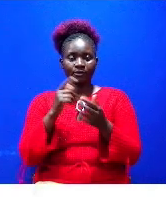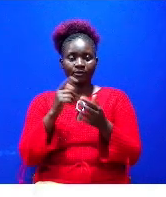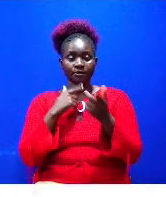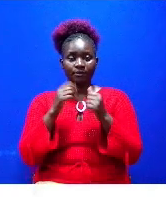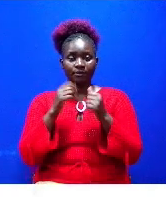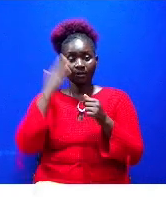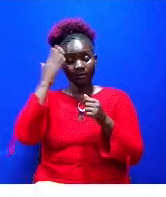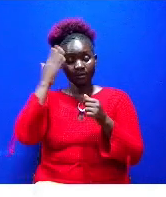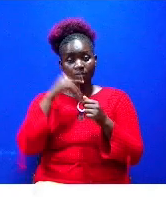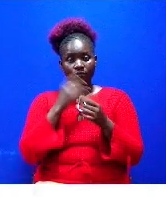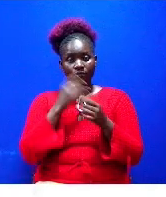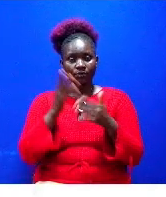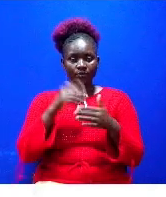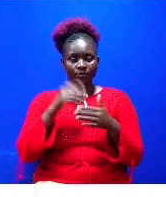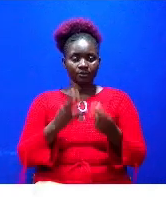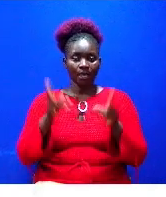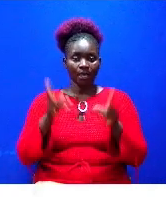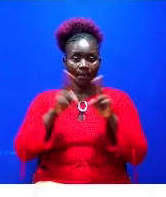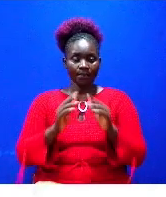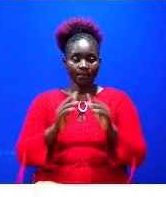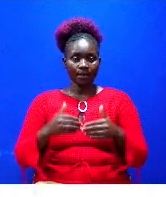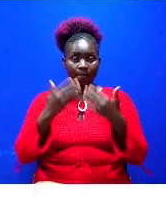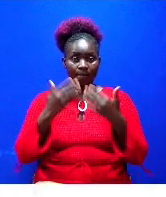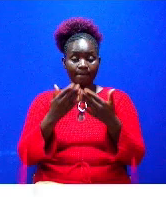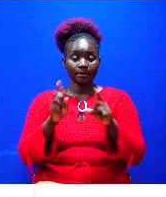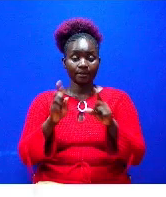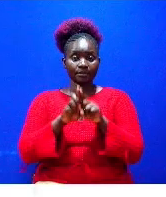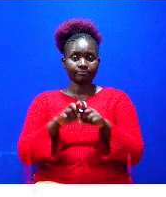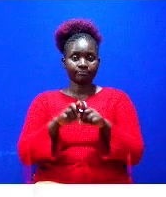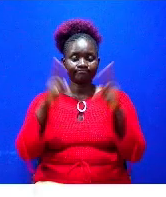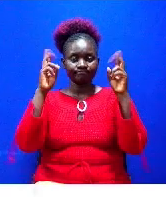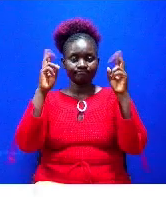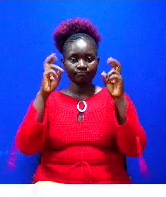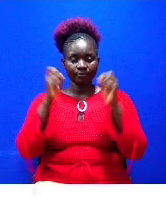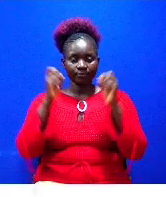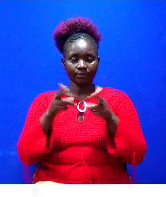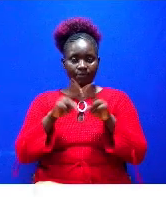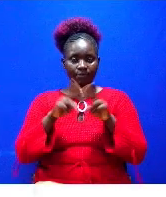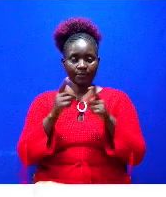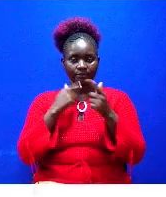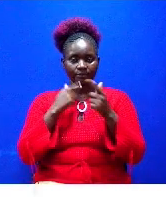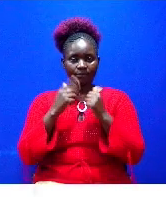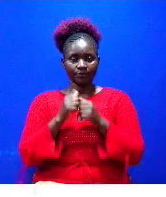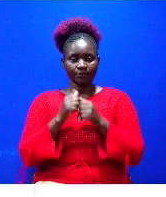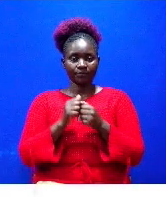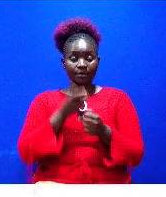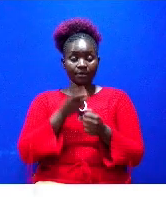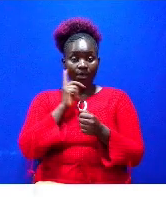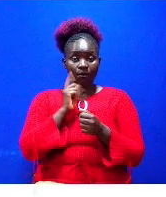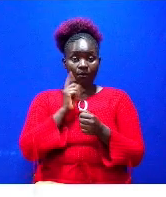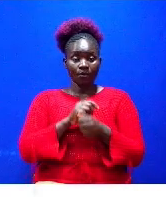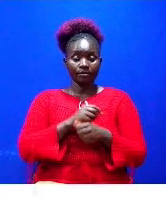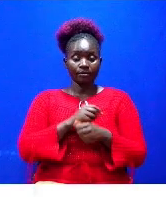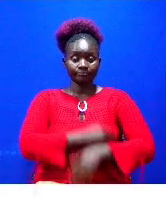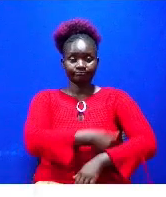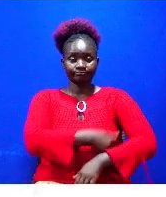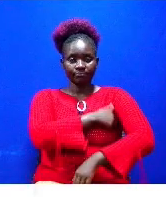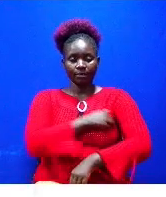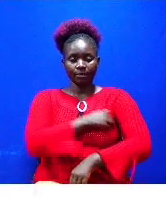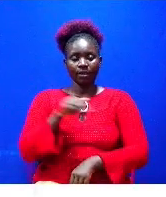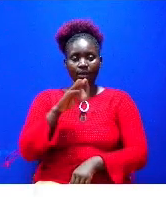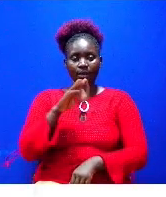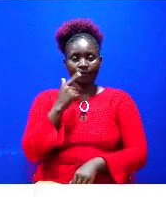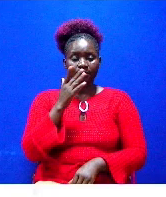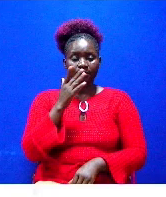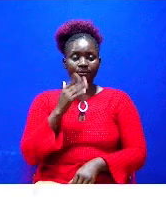ninki gedi inki ge kwerera ebikolebne biyo gokore kana Ase nanya nababiri bako mochi ya umugambi wechi nsemecho na wateo na nanya